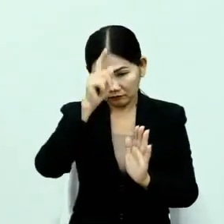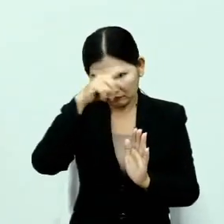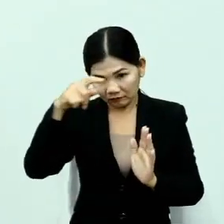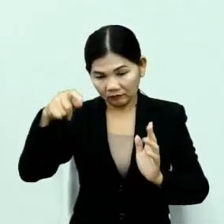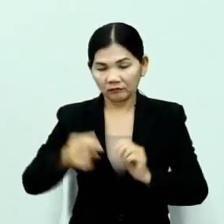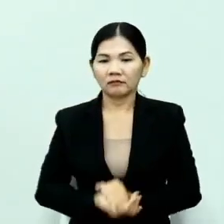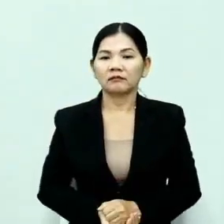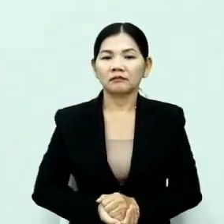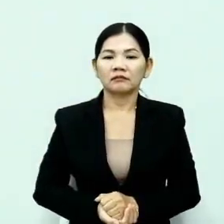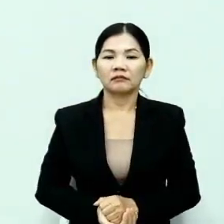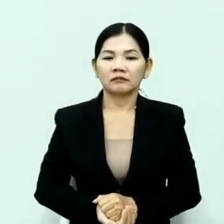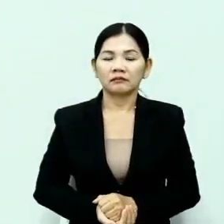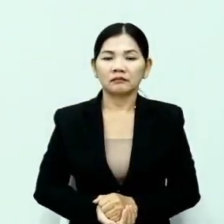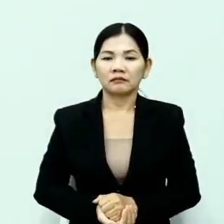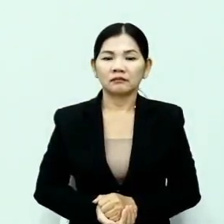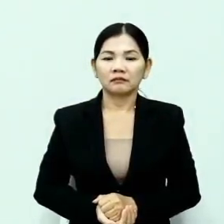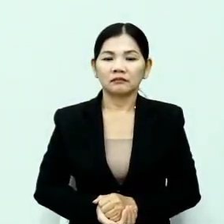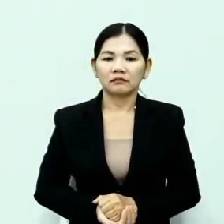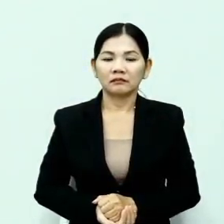nè.